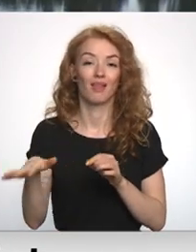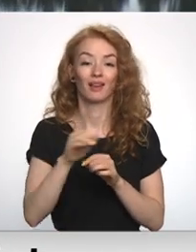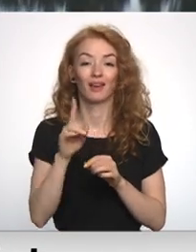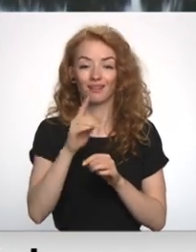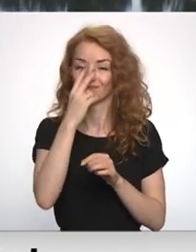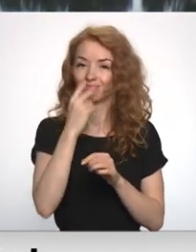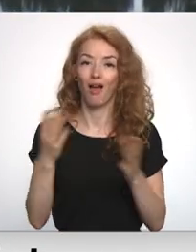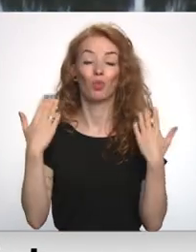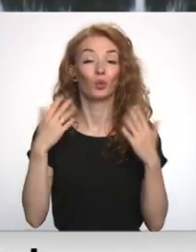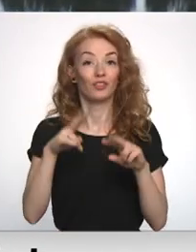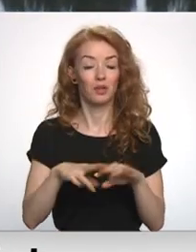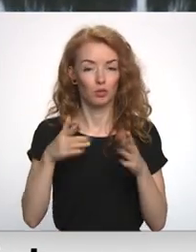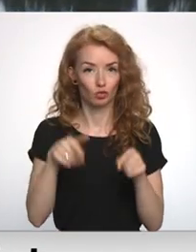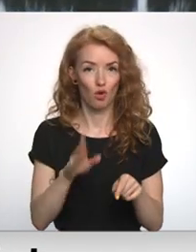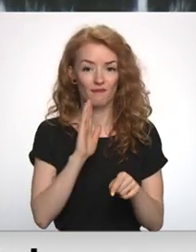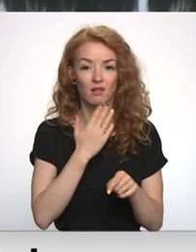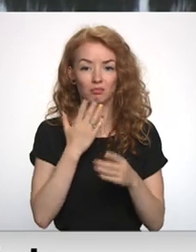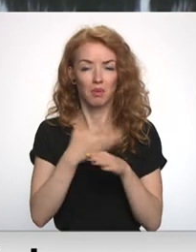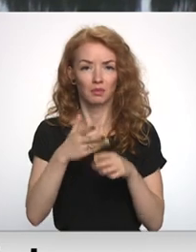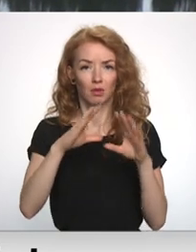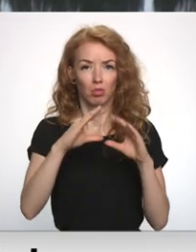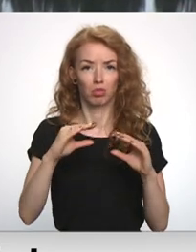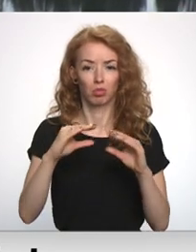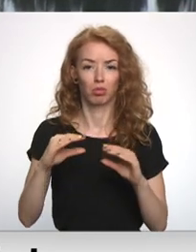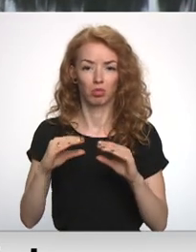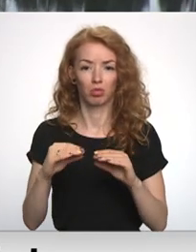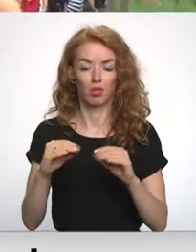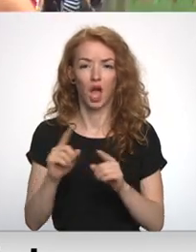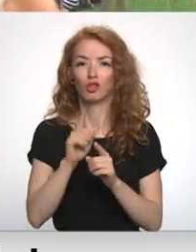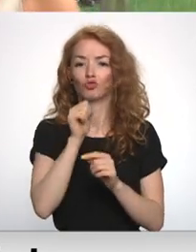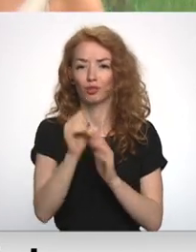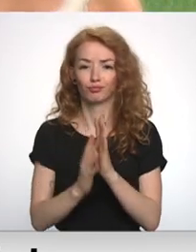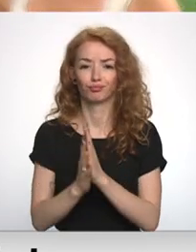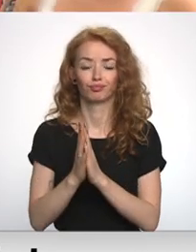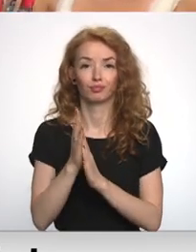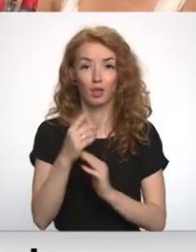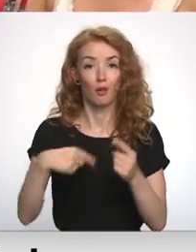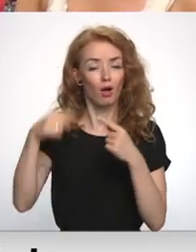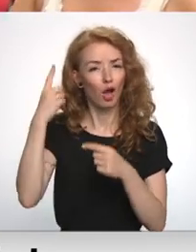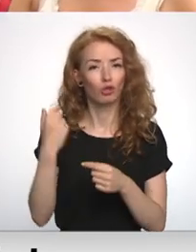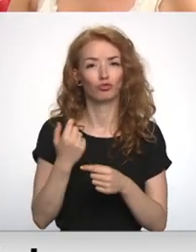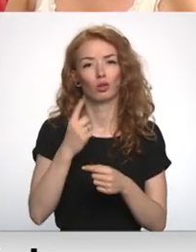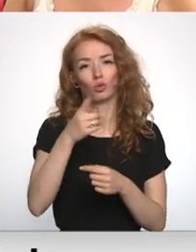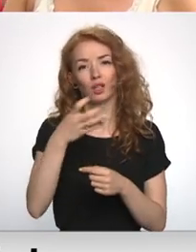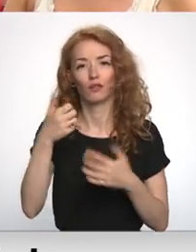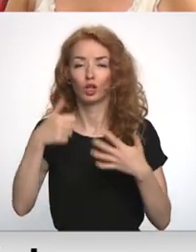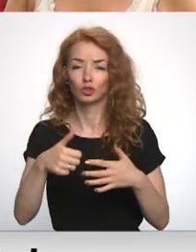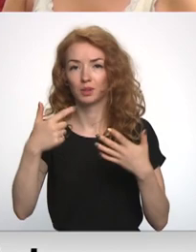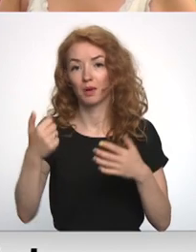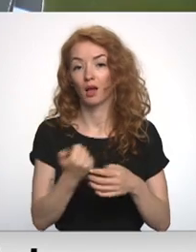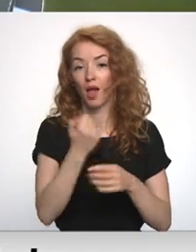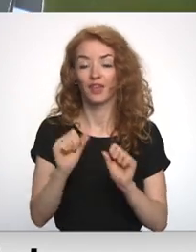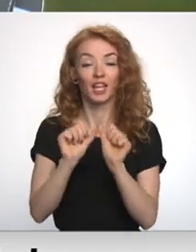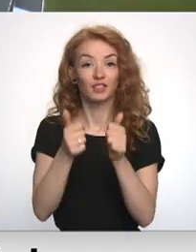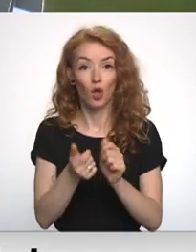iecienīta atpūtas vieta, bet šovasar tas lēnām izžūst un aizaug. Ezers pagājušā gadsimta 60. un 70. gados izveidots